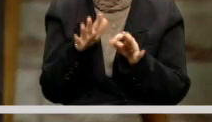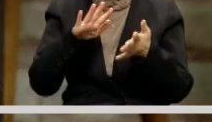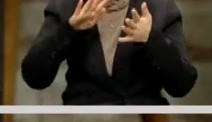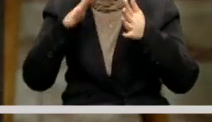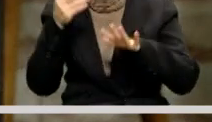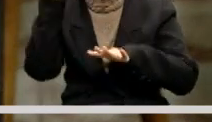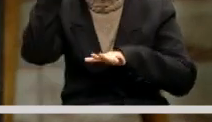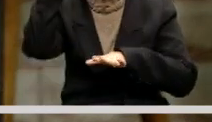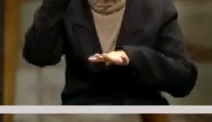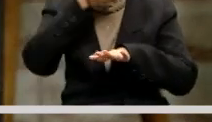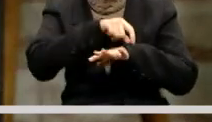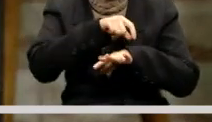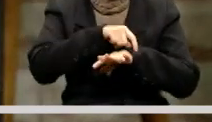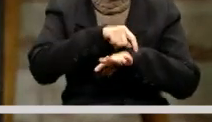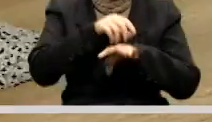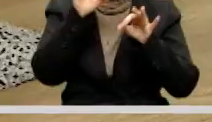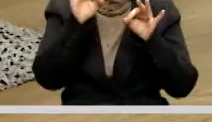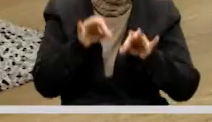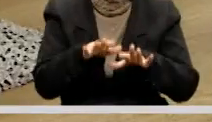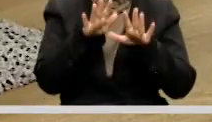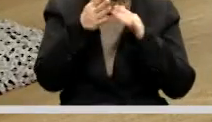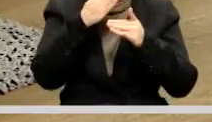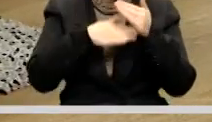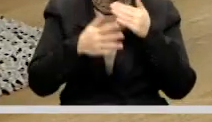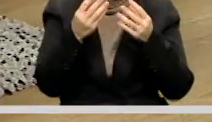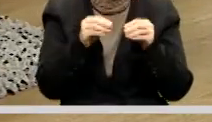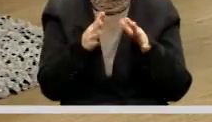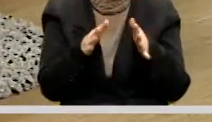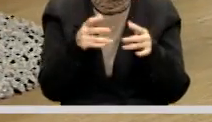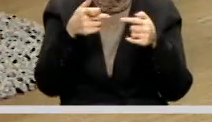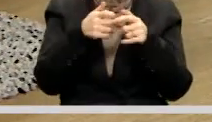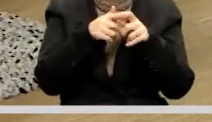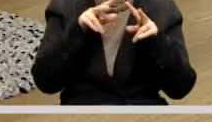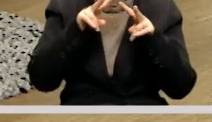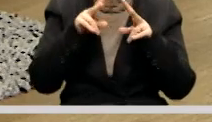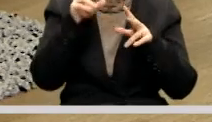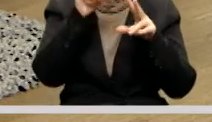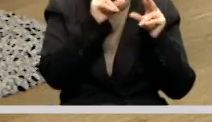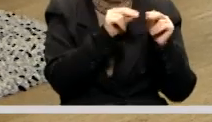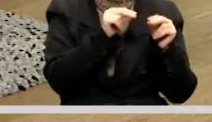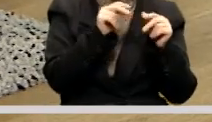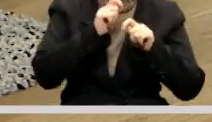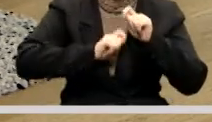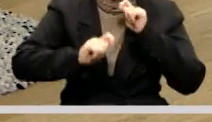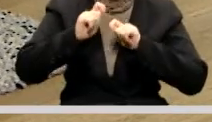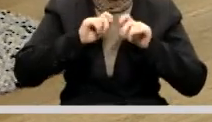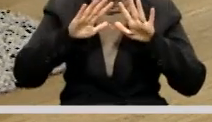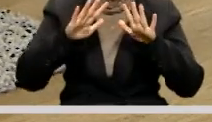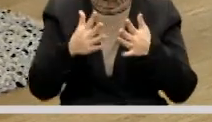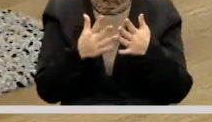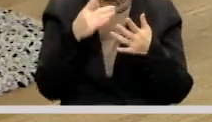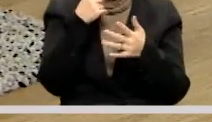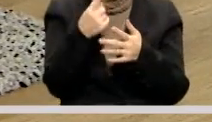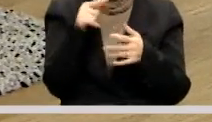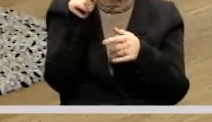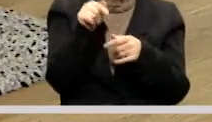başlamadan yıllar önce bu durum ortaya çıkabiliyor. REM uykusu davranış bozukluğu dediğimiz şey de şu: uyku paralizisinde uyandığında kişi hareket